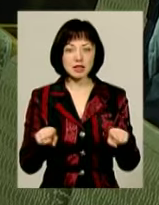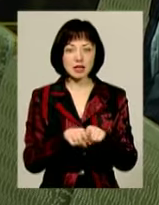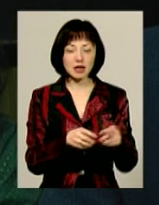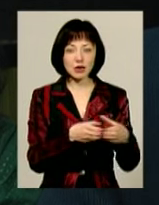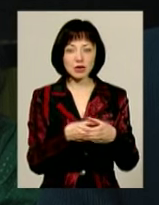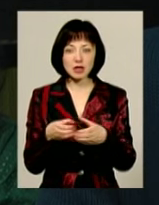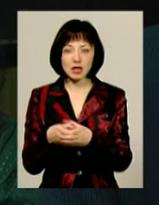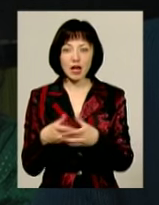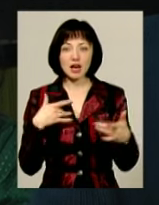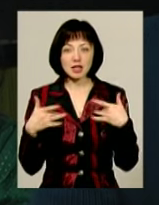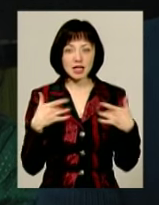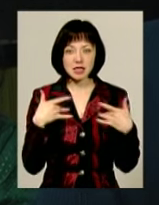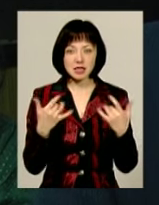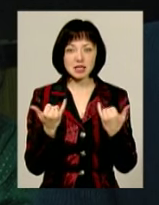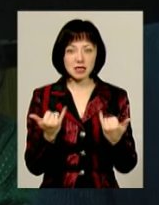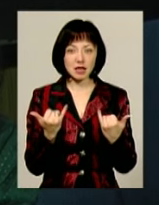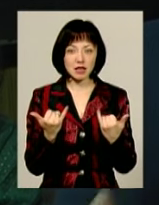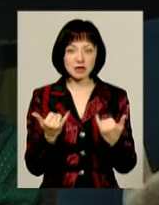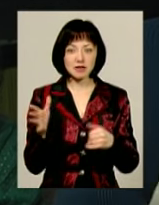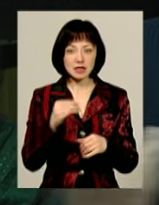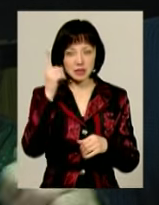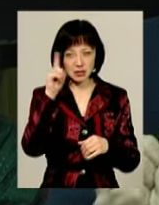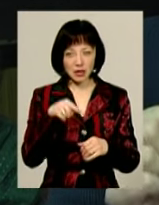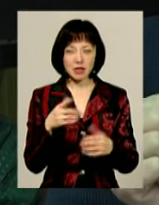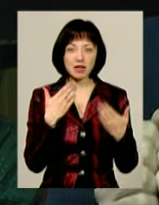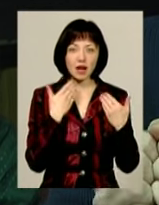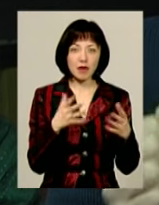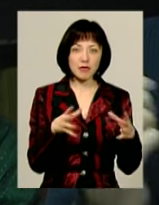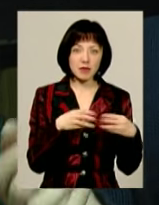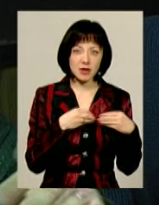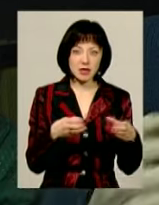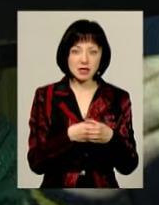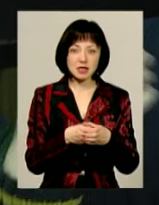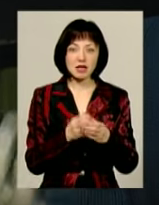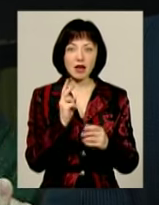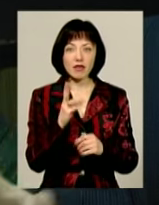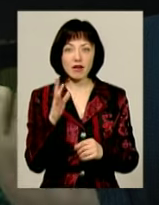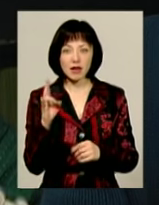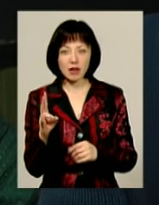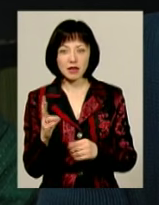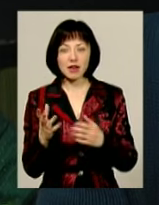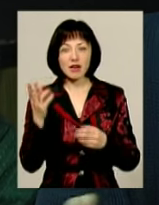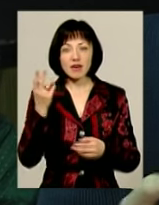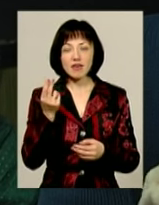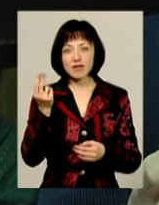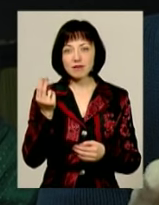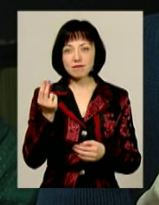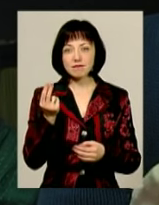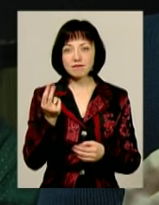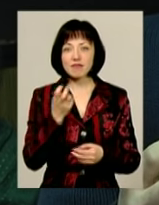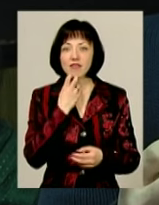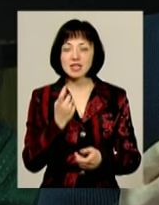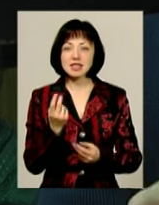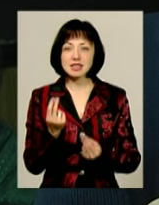рок-гурти, зібрати таких артистів. І зараз всі знають, що і «Отдихаємо в місті» вже в «Лізі сміху» виселять всю країну. І,